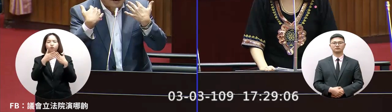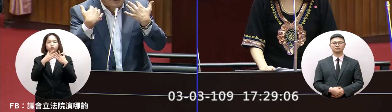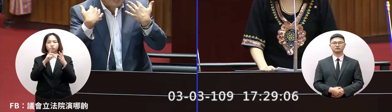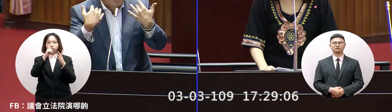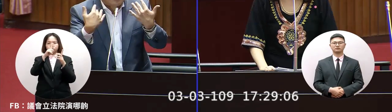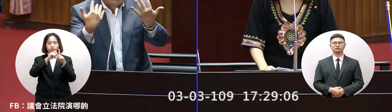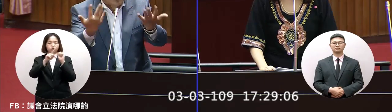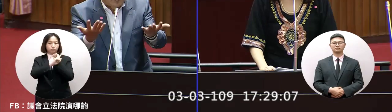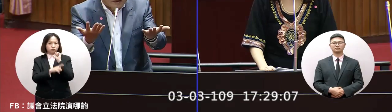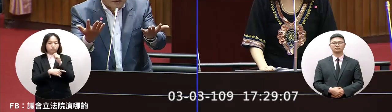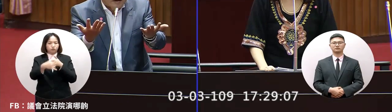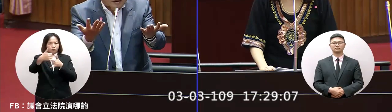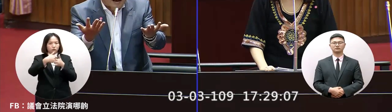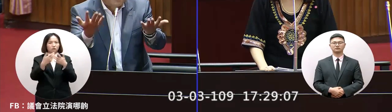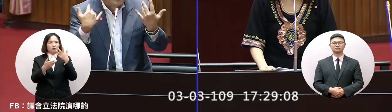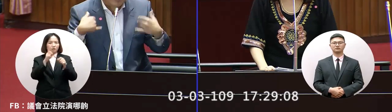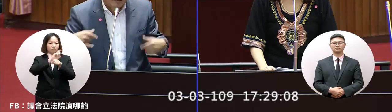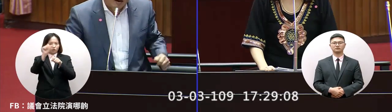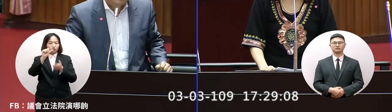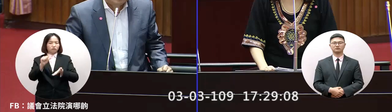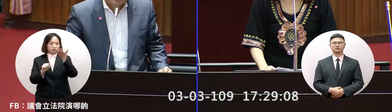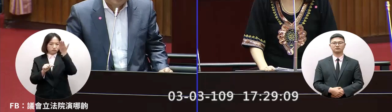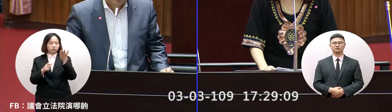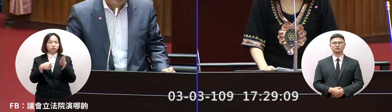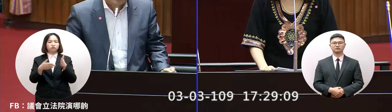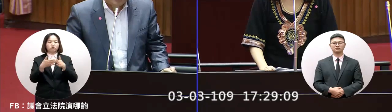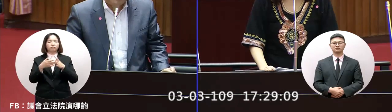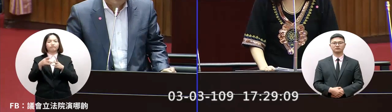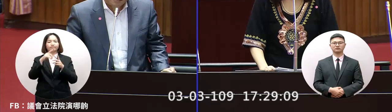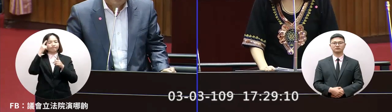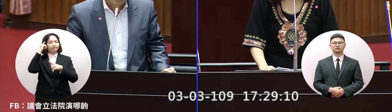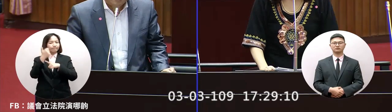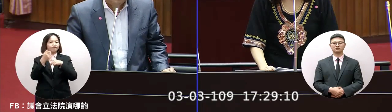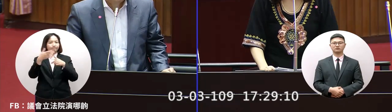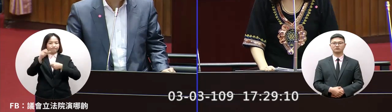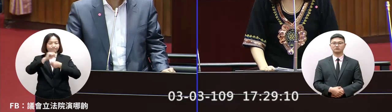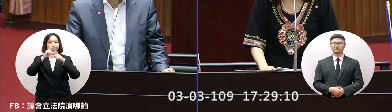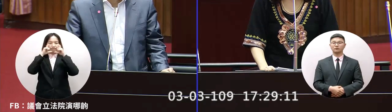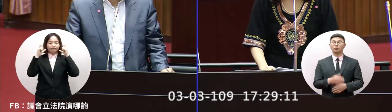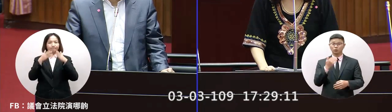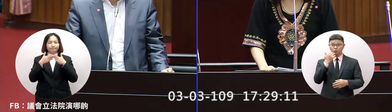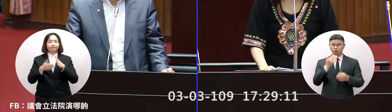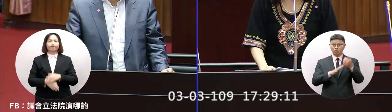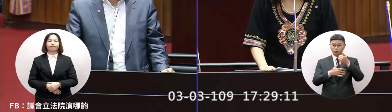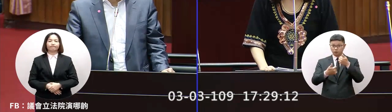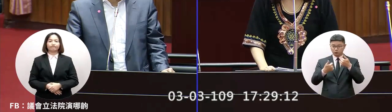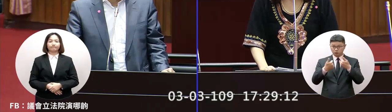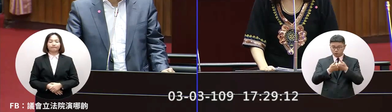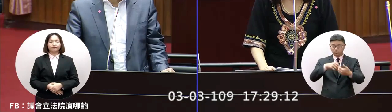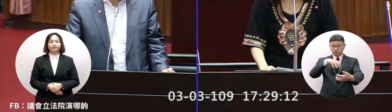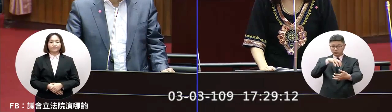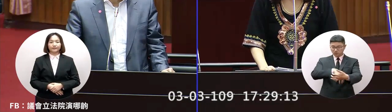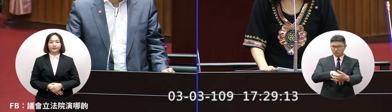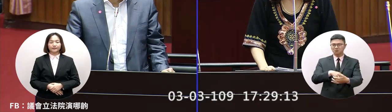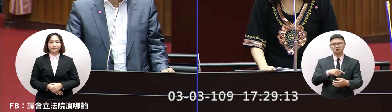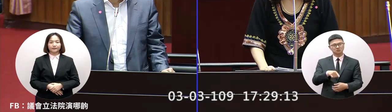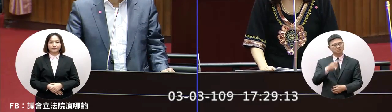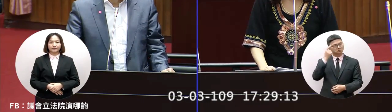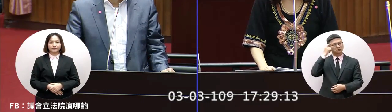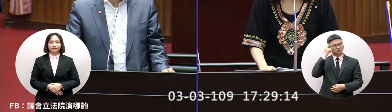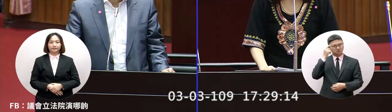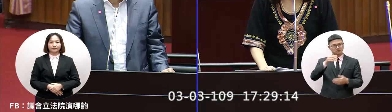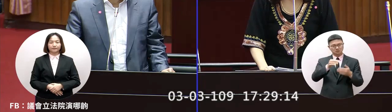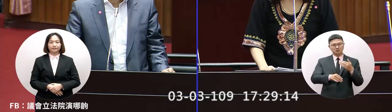1公尺以内，好，要15分钟以上，好，那我们是要建议是要。 所以在委员会里面，这样感觉听起来是完全符